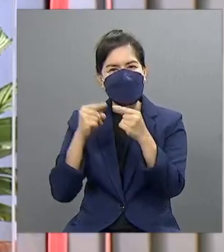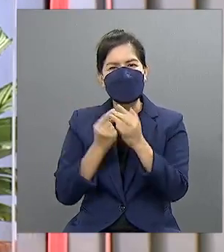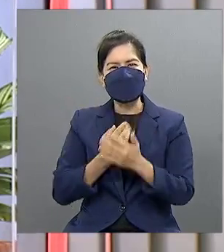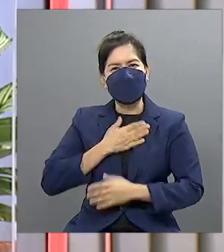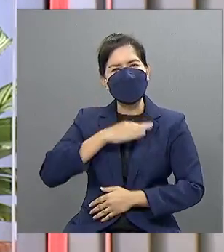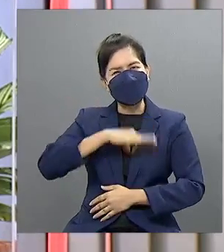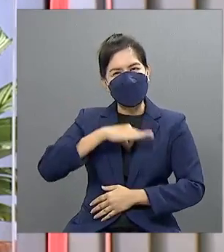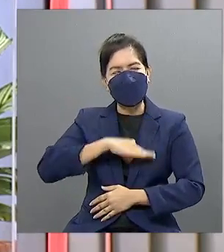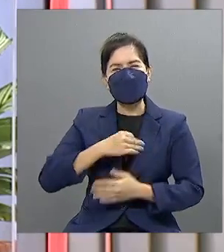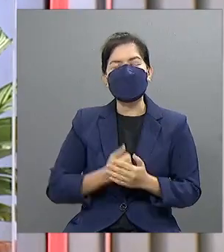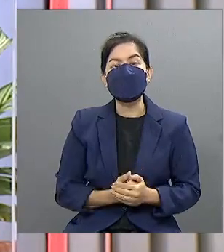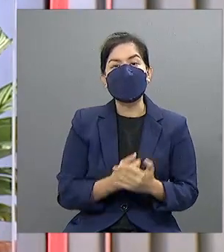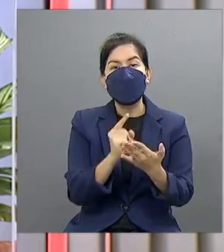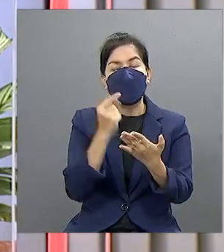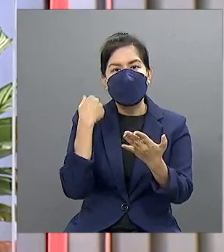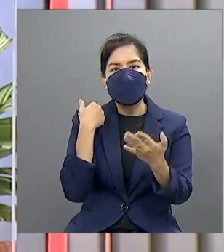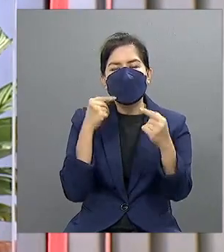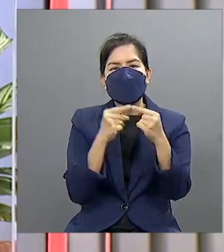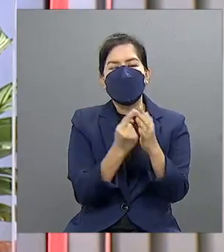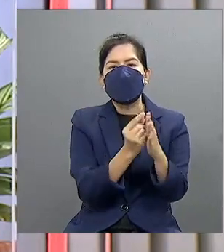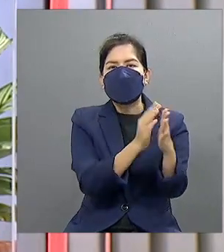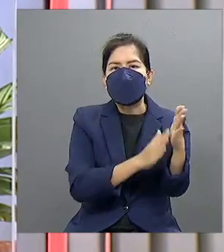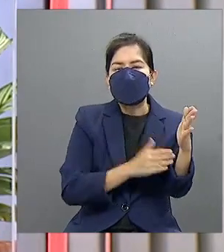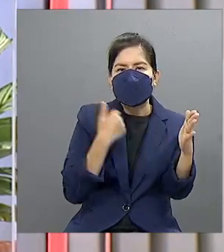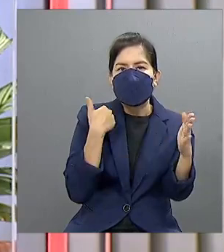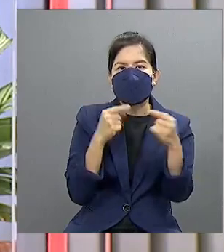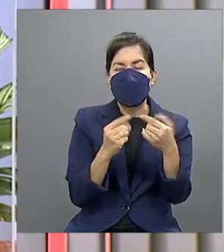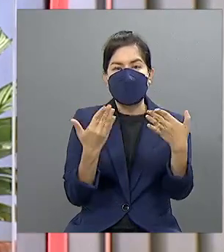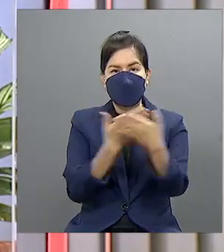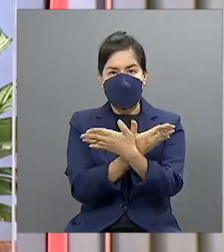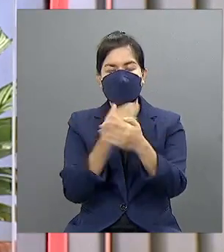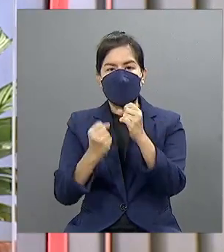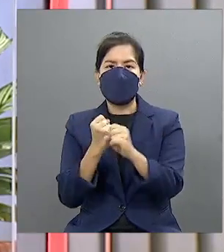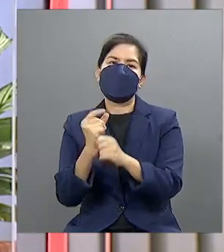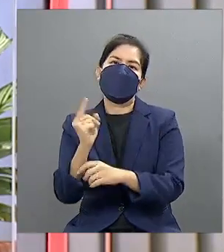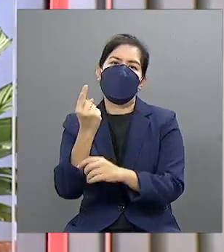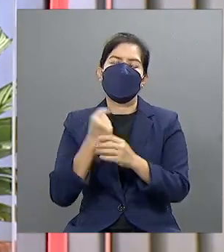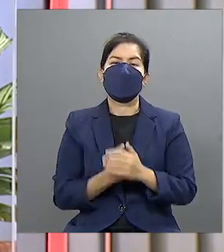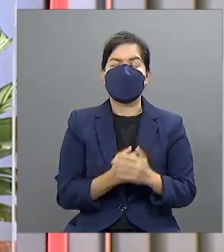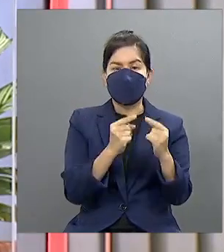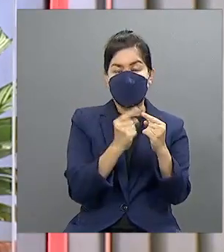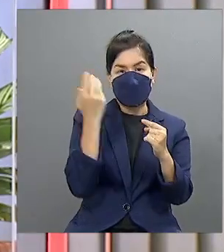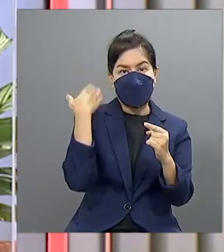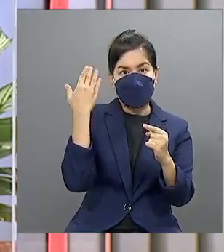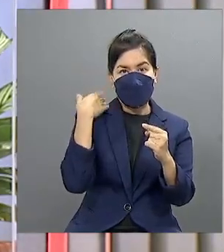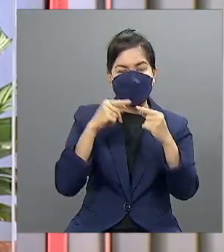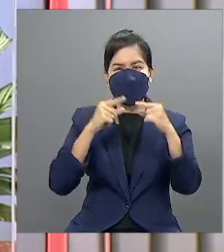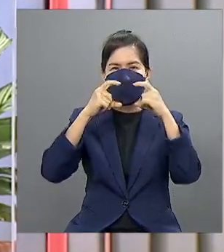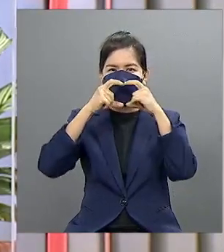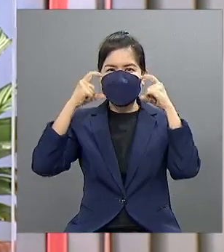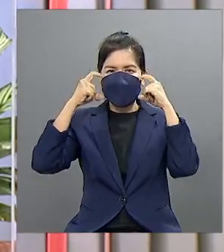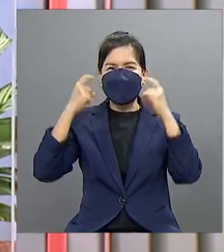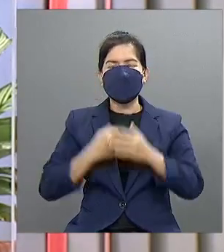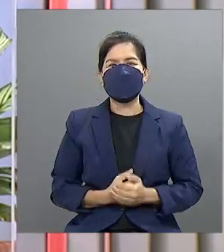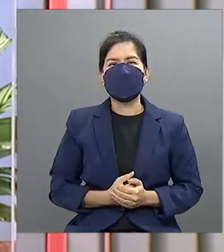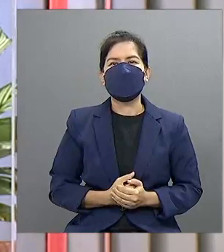ไปไม่กี่วันไม่กี่เดือนจนเข้าปีมันอาจจะใช้ไม่ได้คือชุกยุคนึงสมัยนึงเนี่ยตอนใช้หน้ากากผ้าเราก็ว่ามันกันได้ระดับนึงใช่ไหม